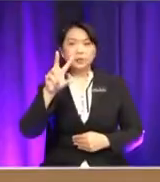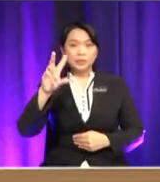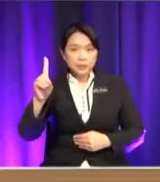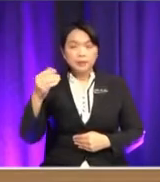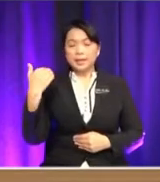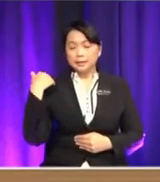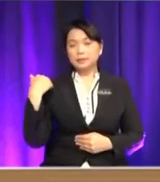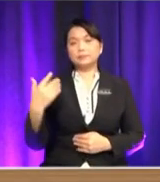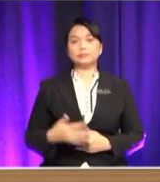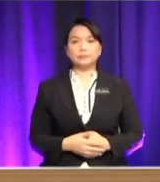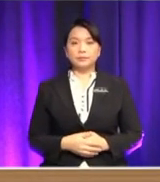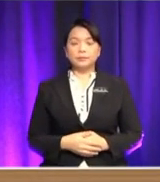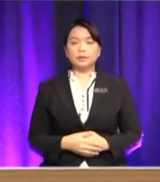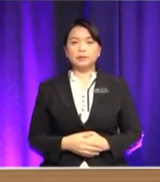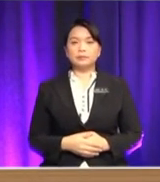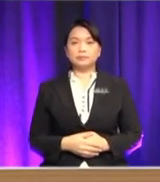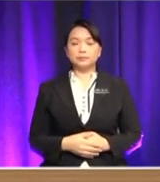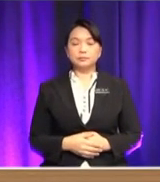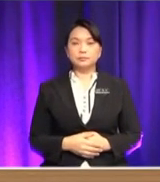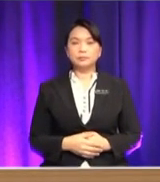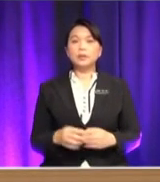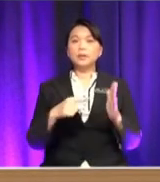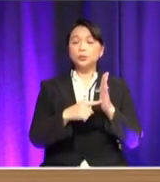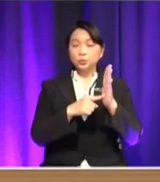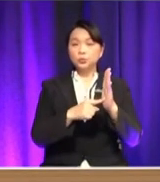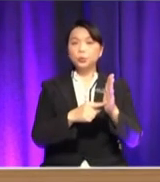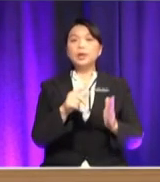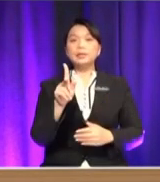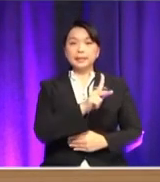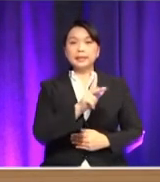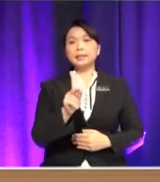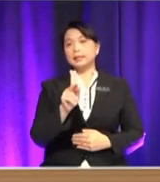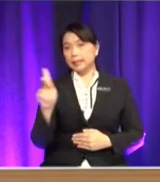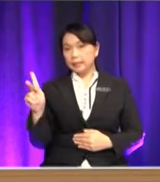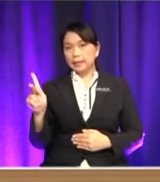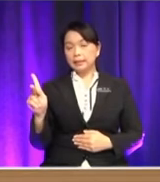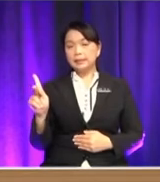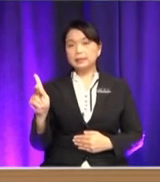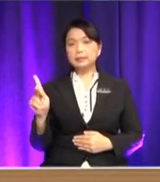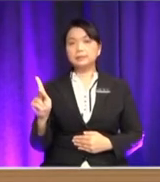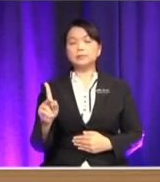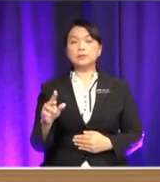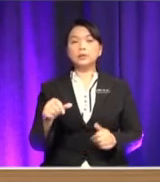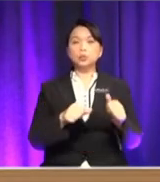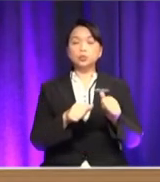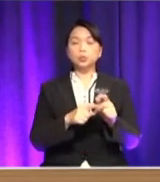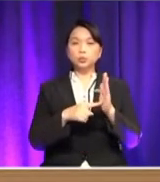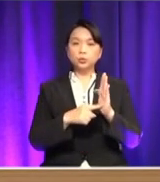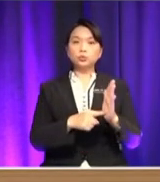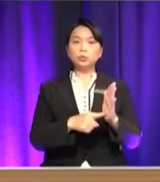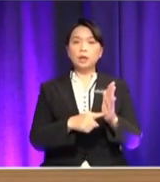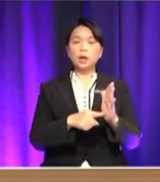ada ditunjukkan ada error kiri kanan depan dan belakang RUU itu menunjukkan arah aliran air hujan